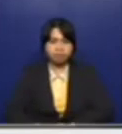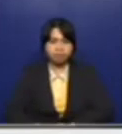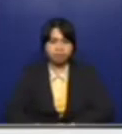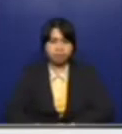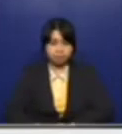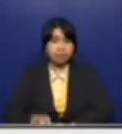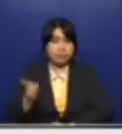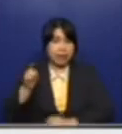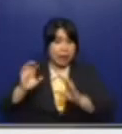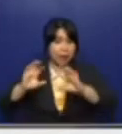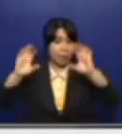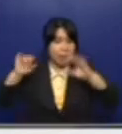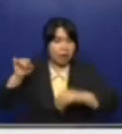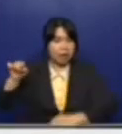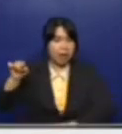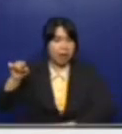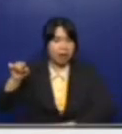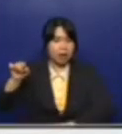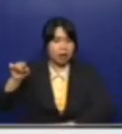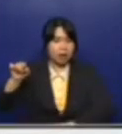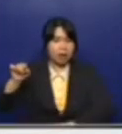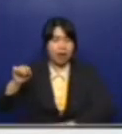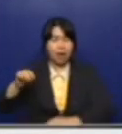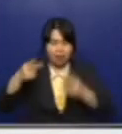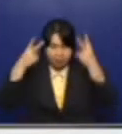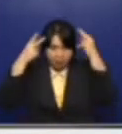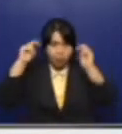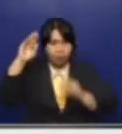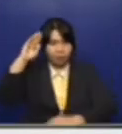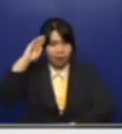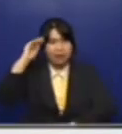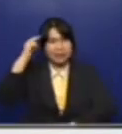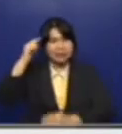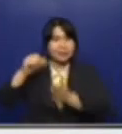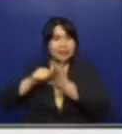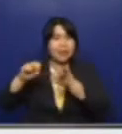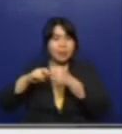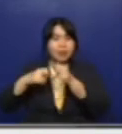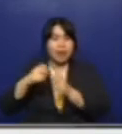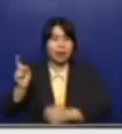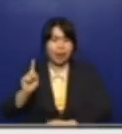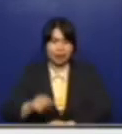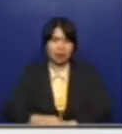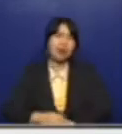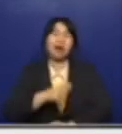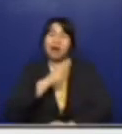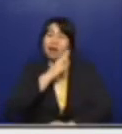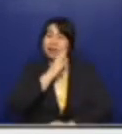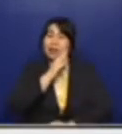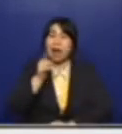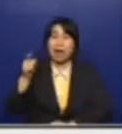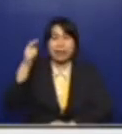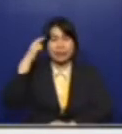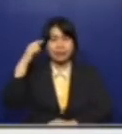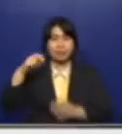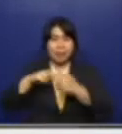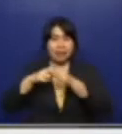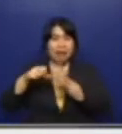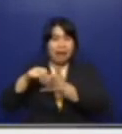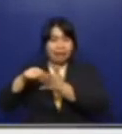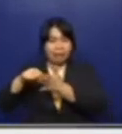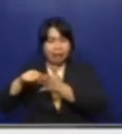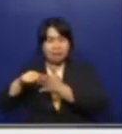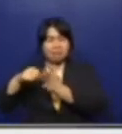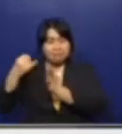ของรัฐบาลโดยการนำของท่านประยุทธ์จันทร์โอชาเนี่ยถ้าท่านตัดสินใจแก้ไขปัญหาผิดพลาดเนี่